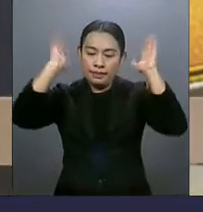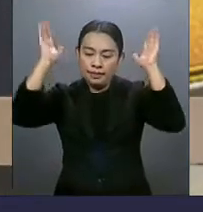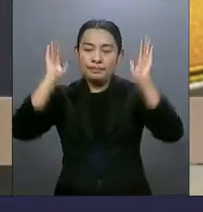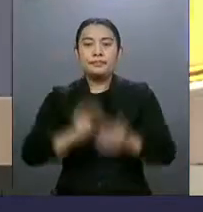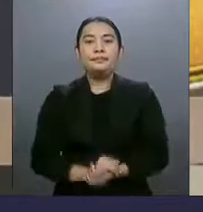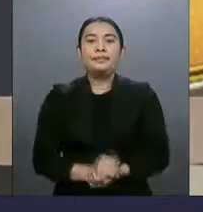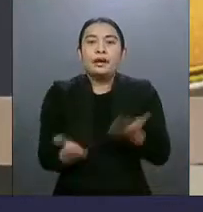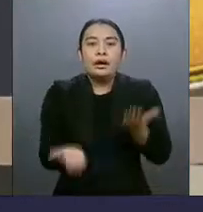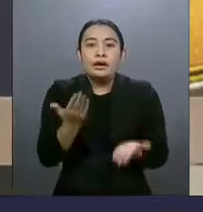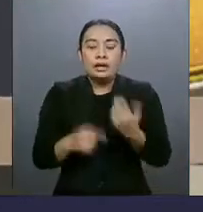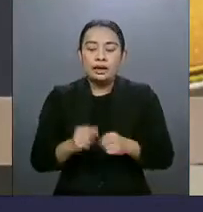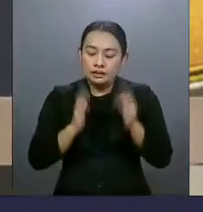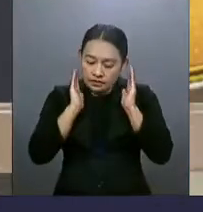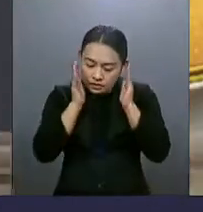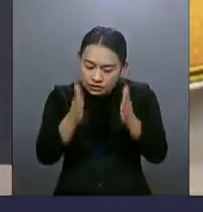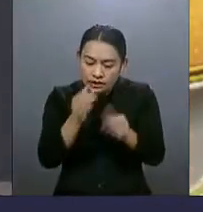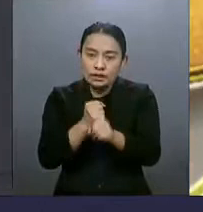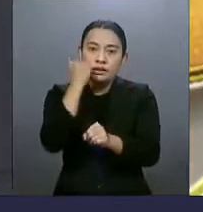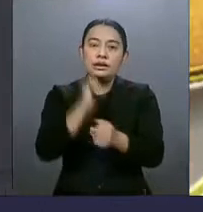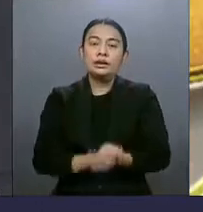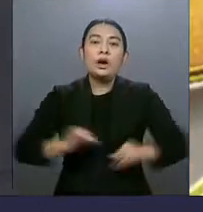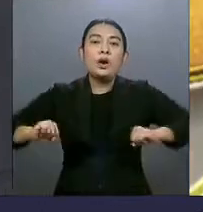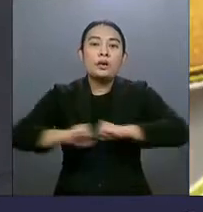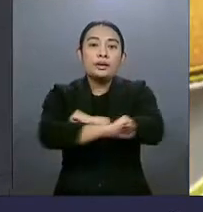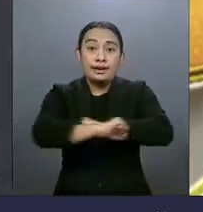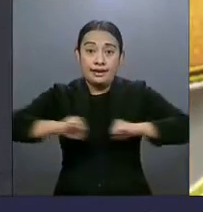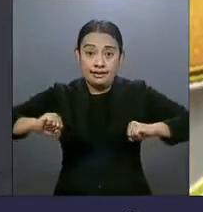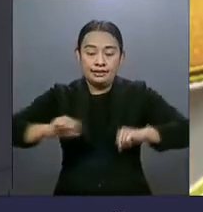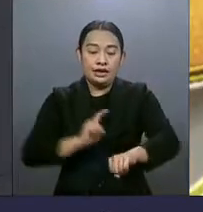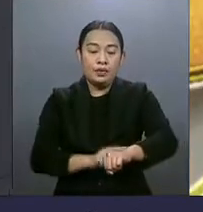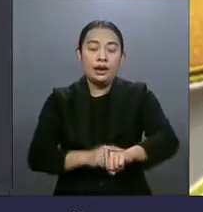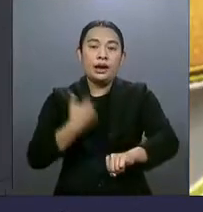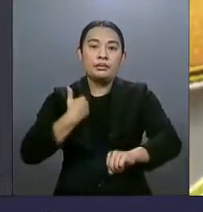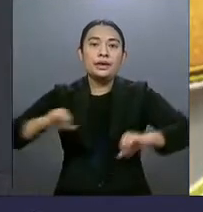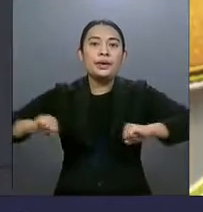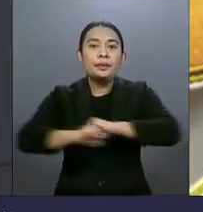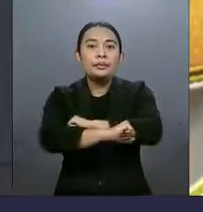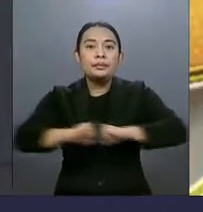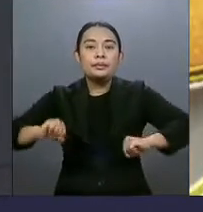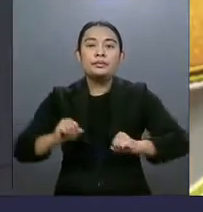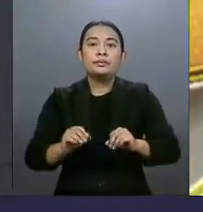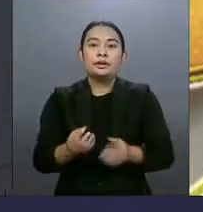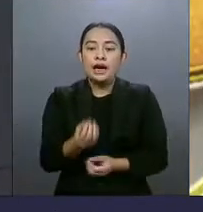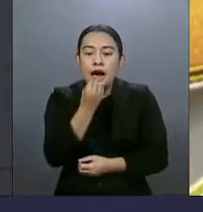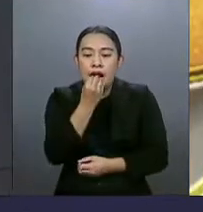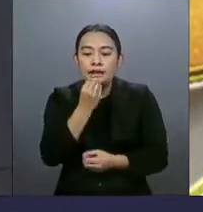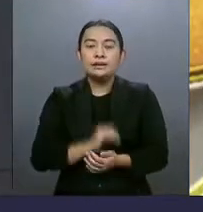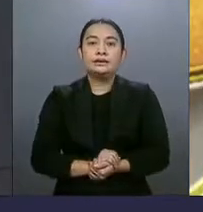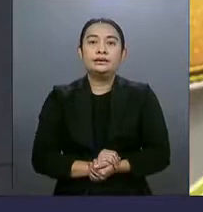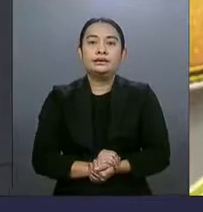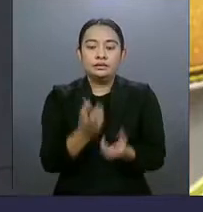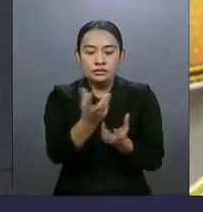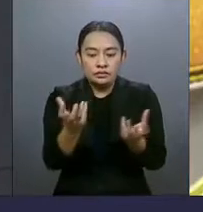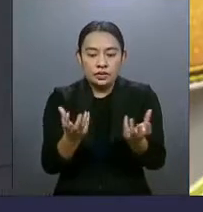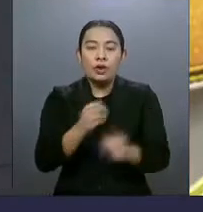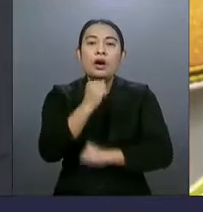ำให้ดีที่สุดเรื่องร่างกายก็อาจจะออกกำลังกายอยู่บ้างถ้าเกิดมีเวลาพอนะครับเรื่องอาหารการกินอายุขนาดนี้แล้วคงไม่โตไปกว่